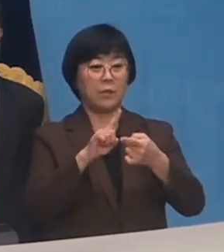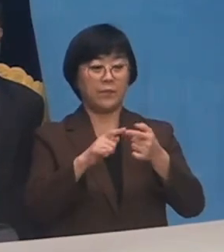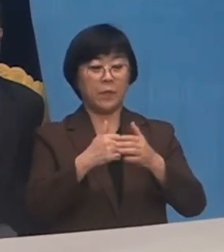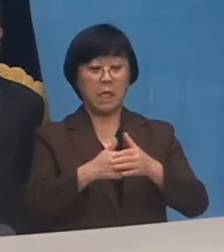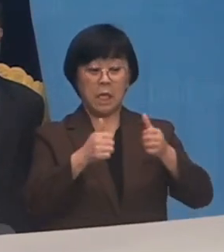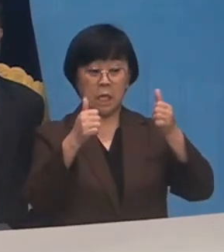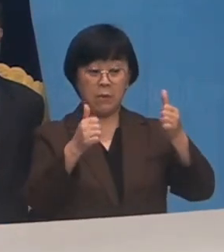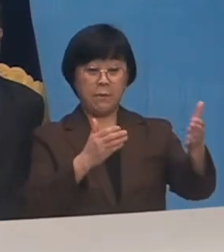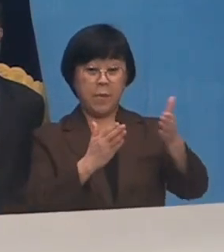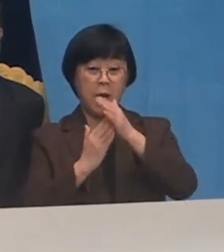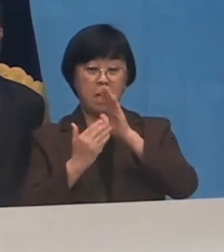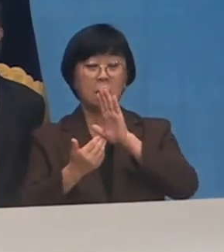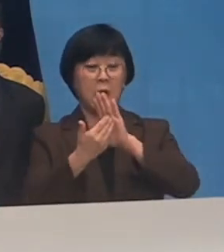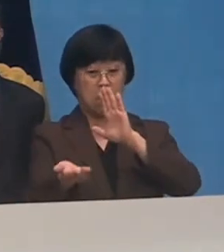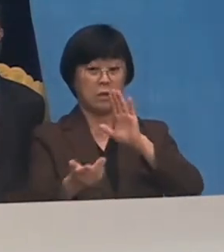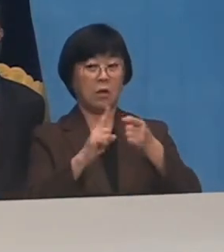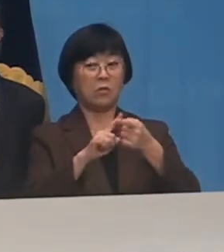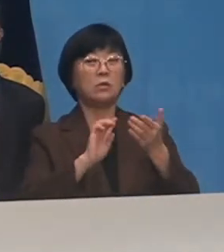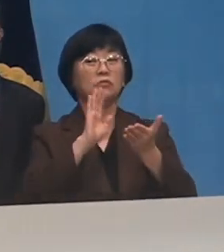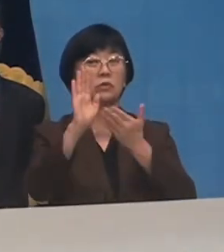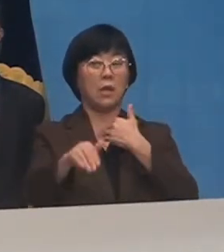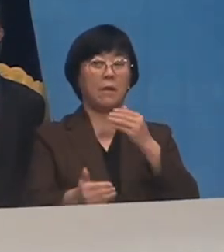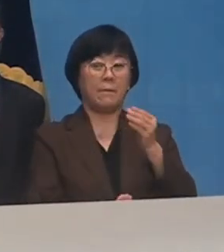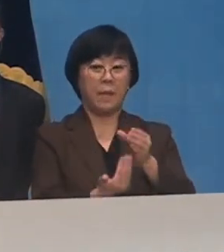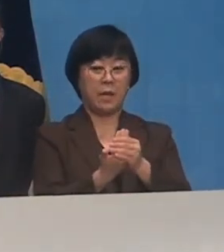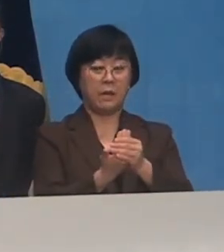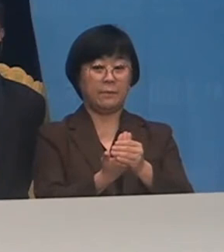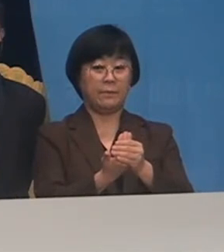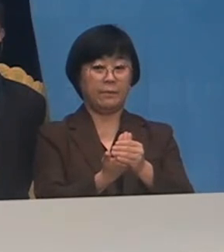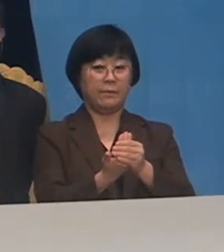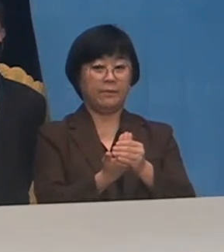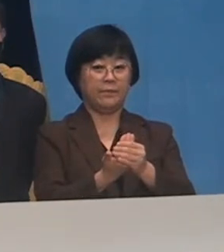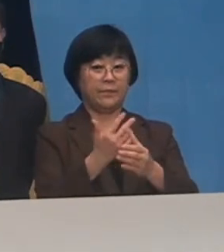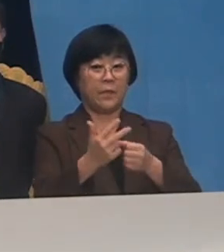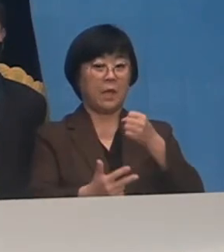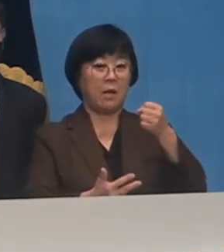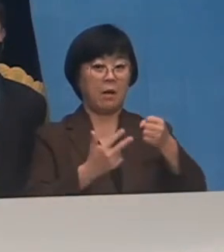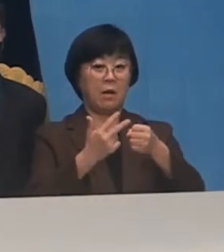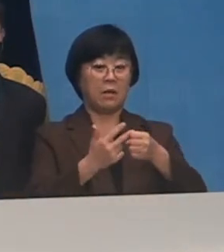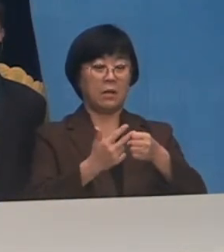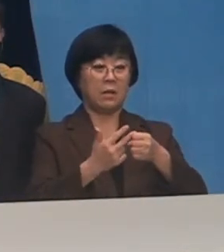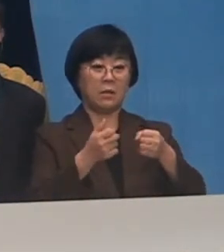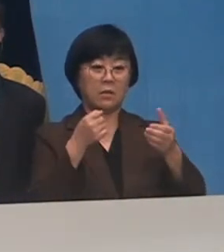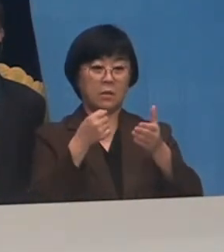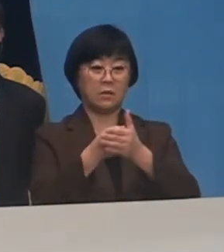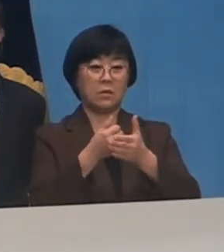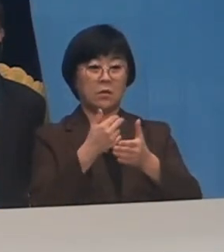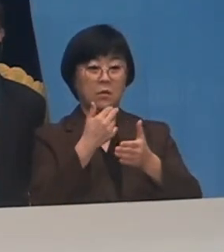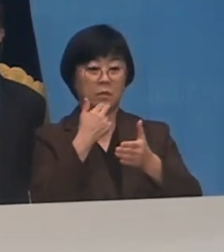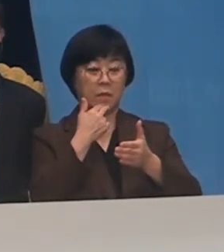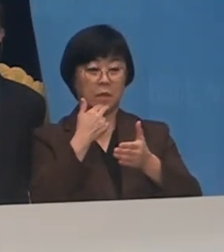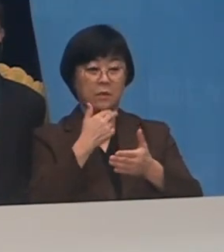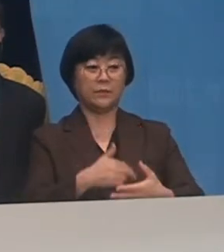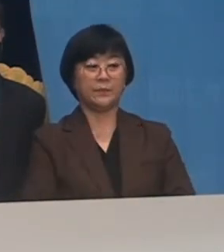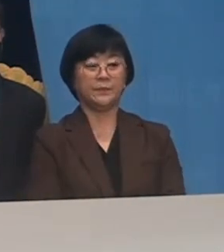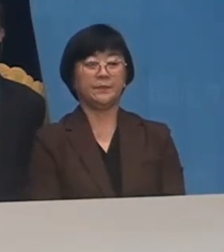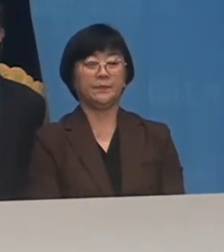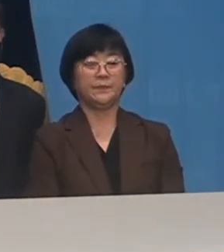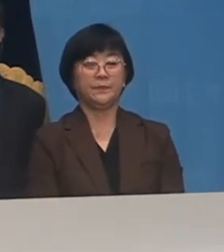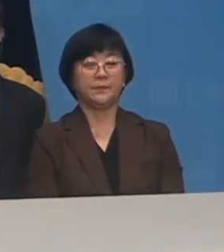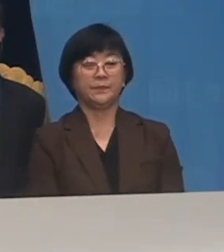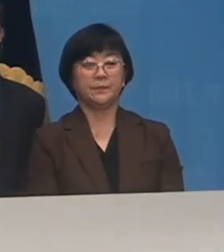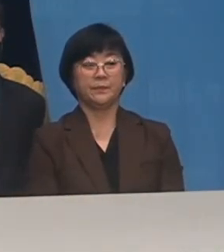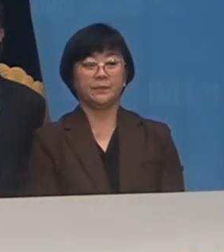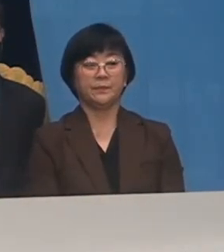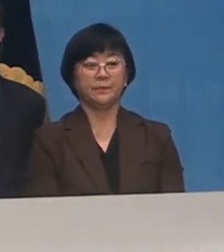청구를 각하한 바 있고 그 이후에 제기된 것에 대해서는 7년 가까이 아무런 판단을 하지 않는 것으로 알려져 있다.